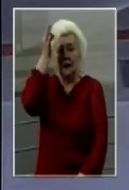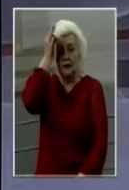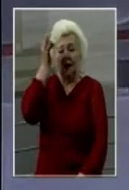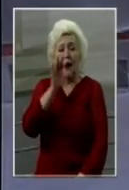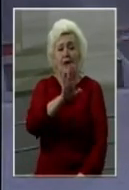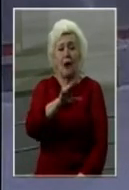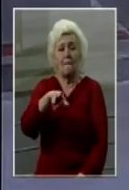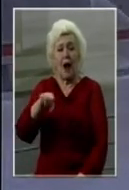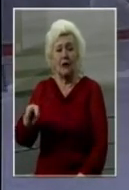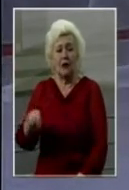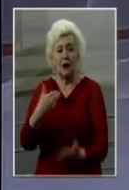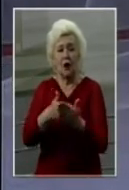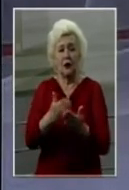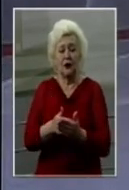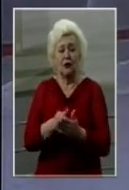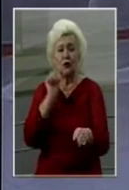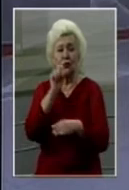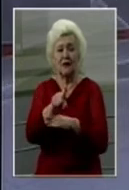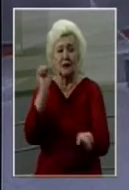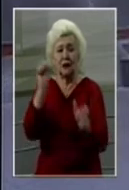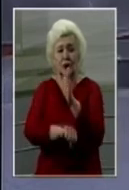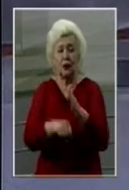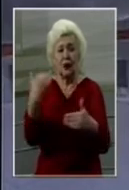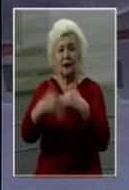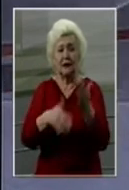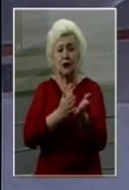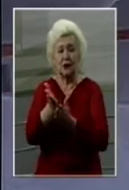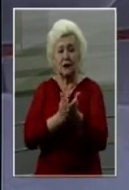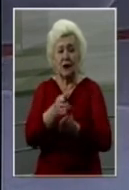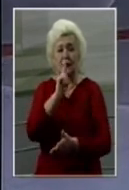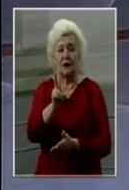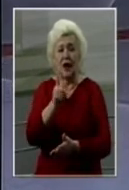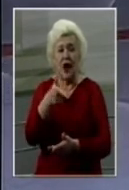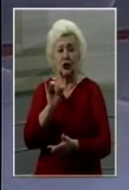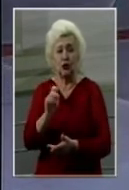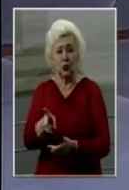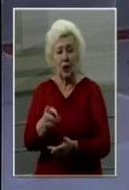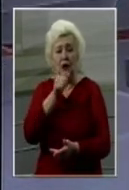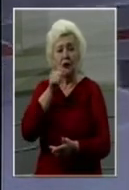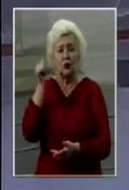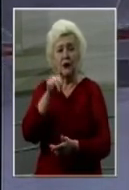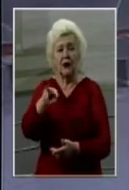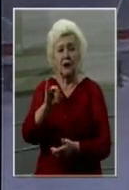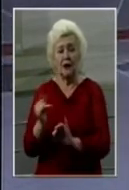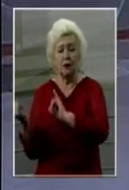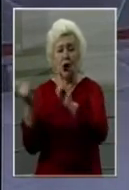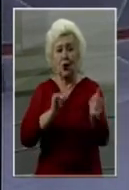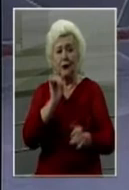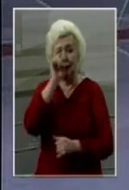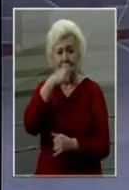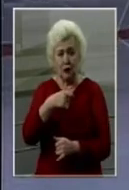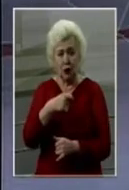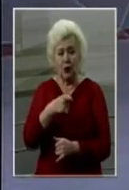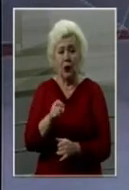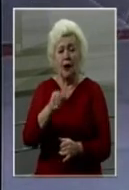Нагадаємо, Владислава Мангера підозрюють в замовленні вбивства херсонської чиновниці Катерини Гандзюк. Торік у липні її облили сірчаною